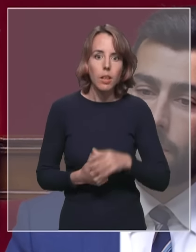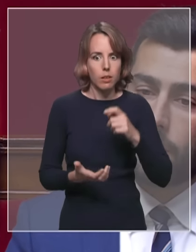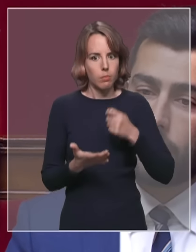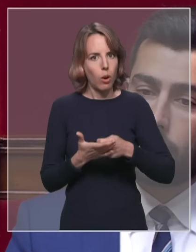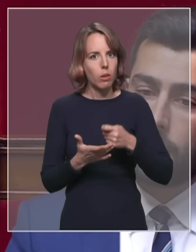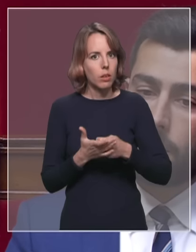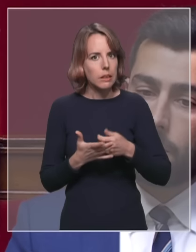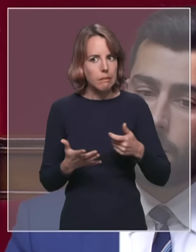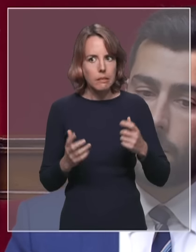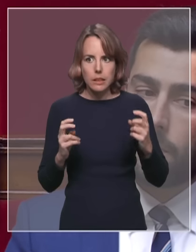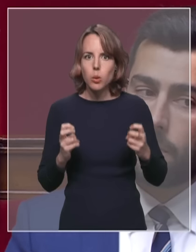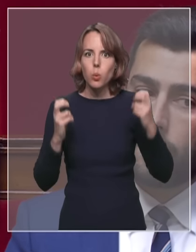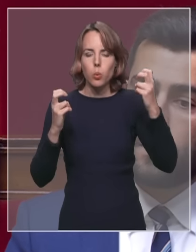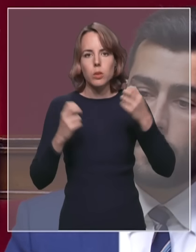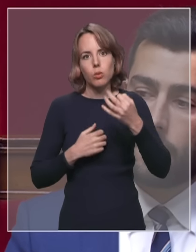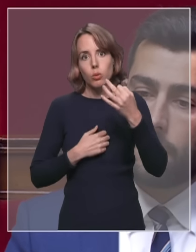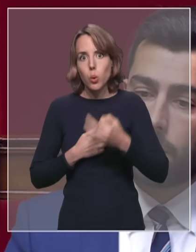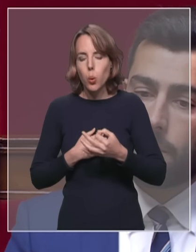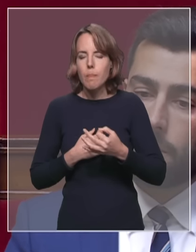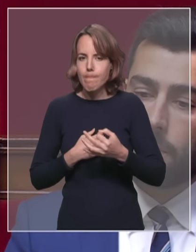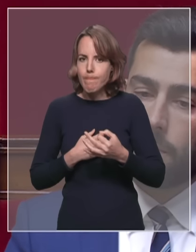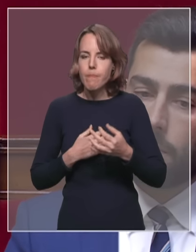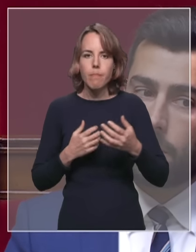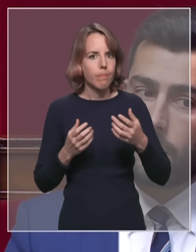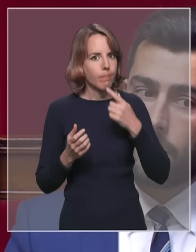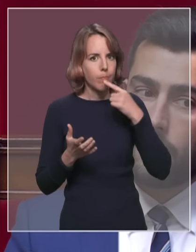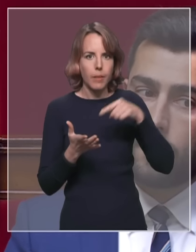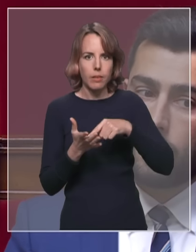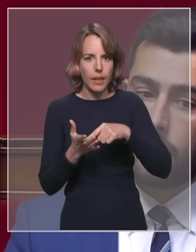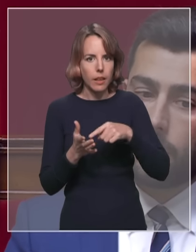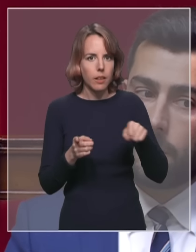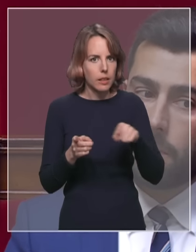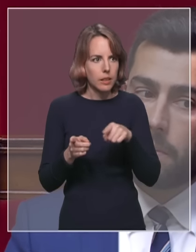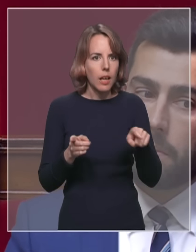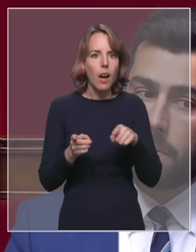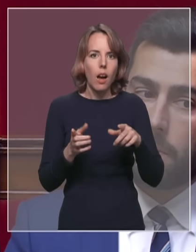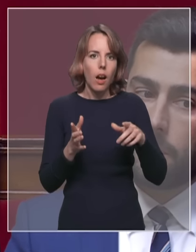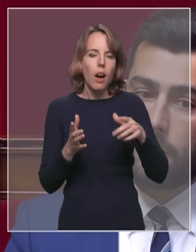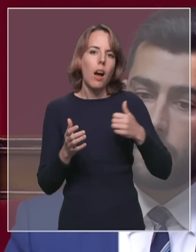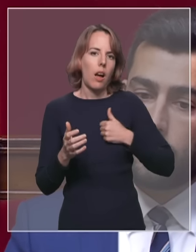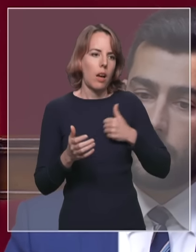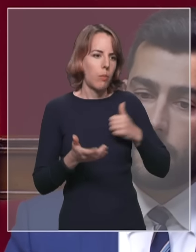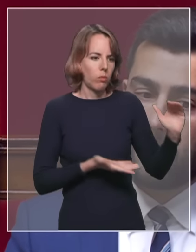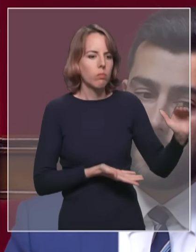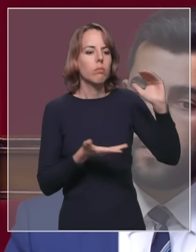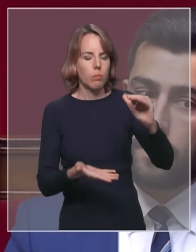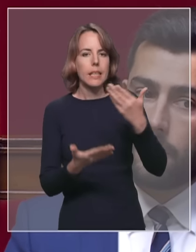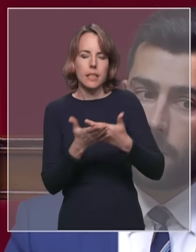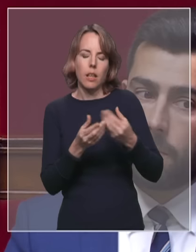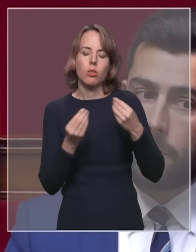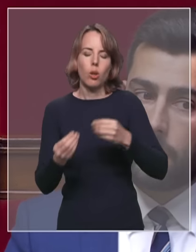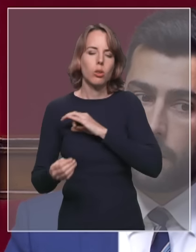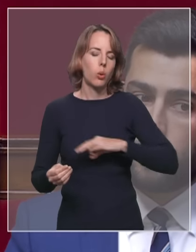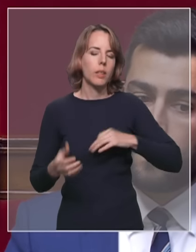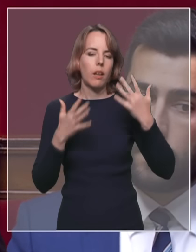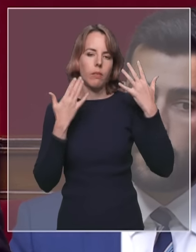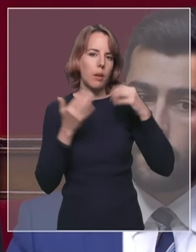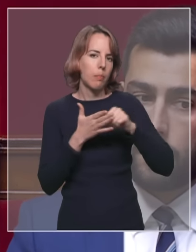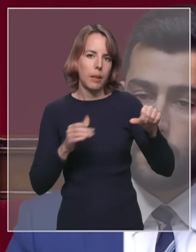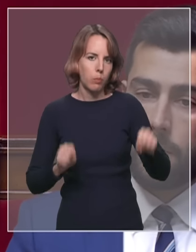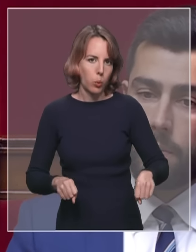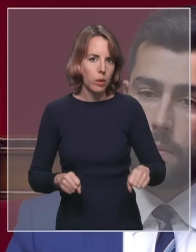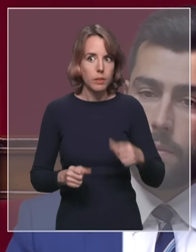frileuses avec la hausse des taux, conditionnent le plus souvent leurs offres de prêt au paiement des frais de notaire par un apport personnel de l'acquéreur. En parallèle, alors que s'ouvre le